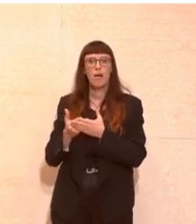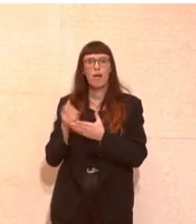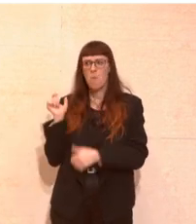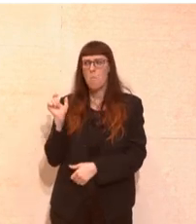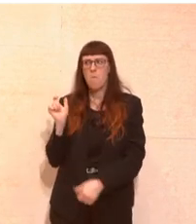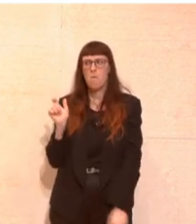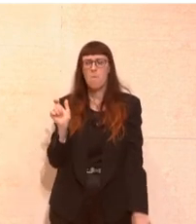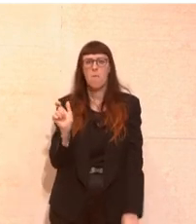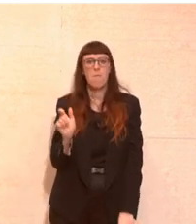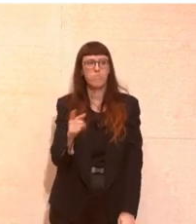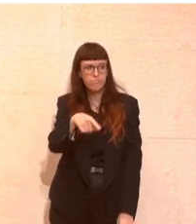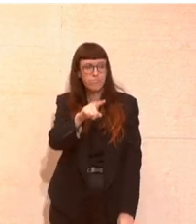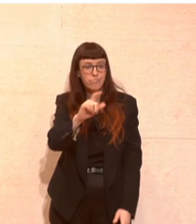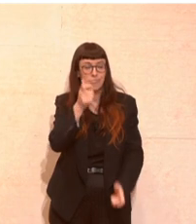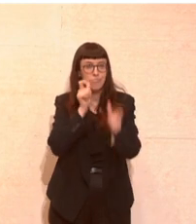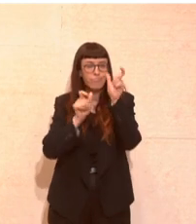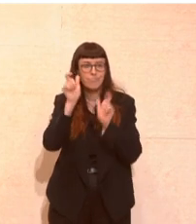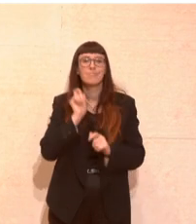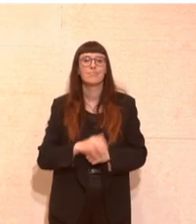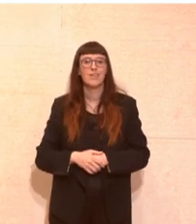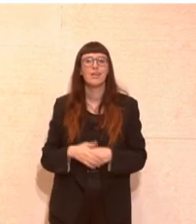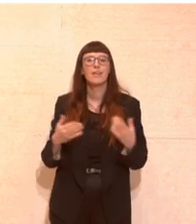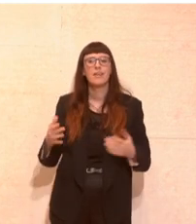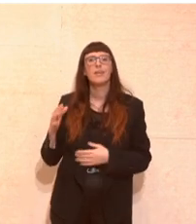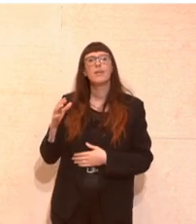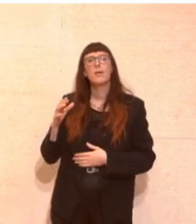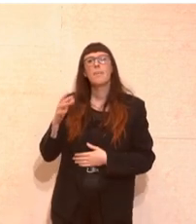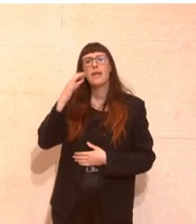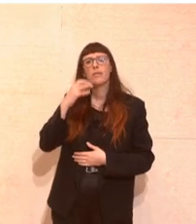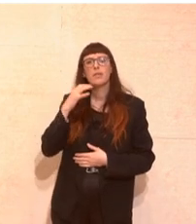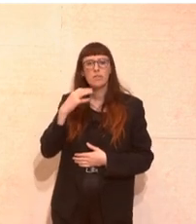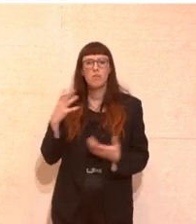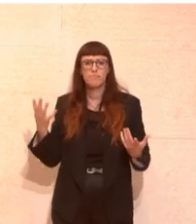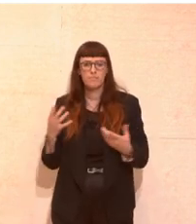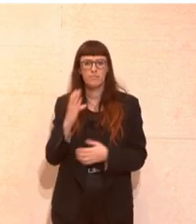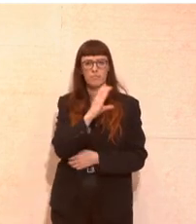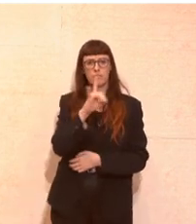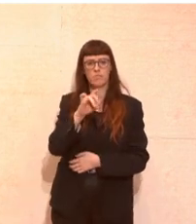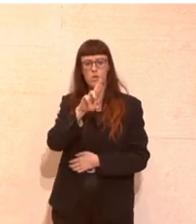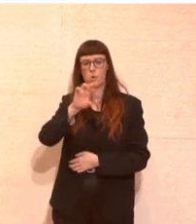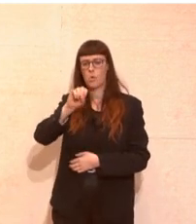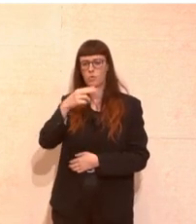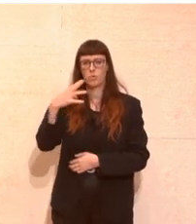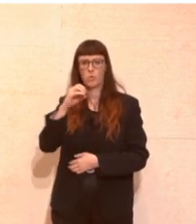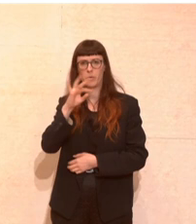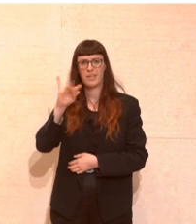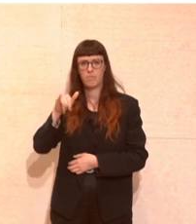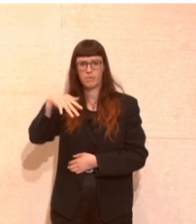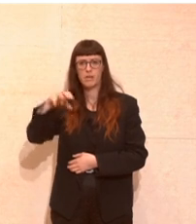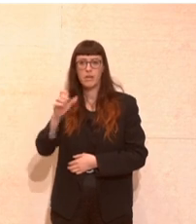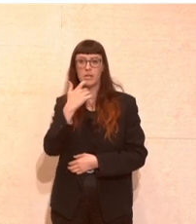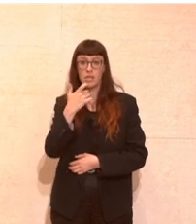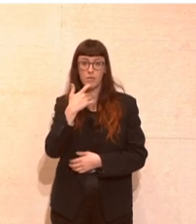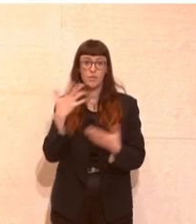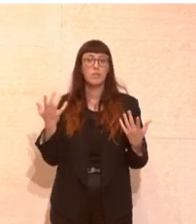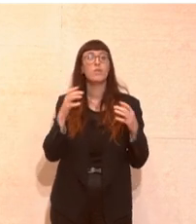cause, parce que Sylvie Royon-Parola vous a expliqué la notion de chronotype. Alors, on peut être intermédiaire, on peut être du soir, et vous voyez,